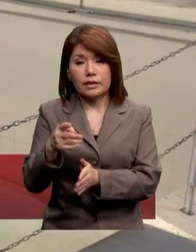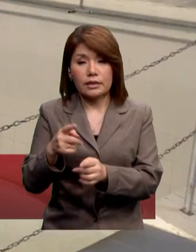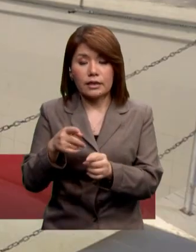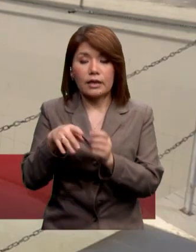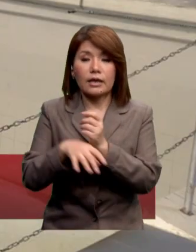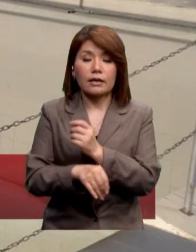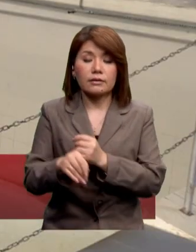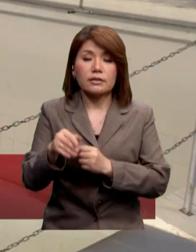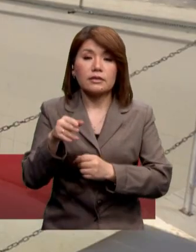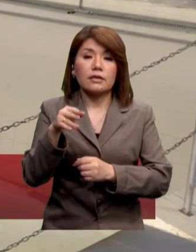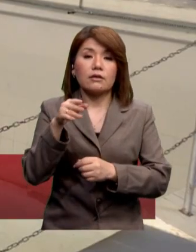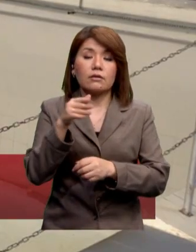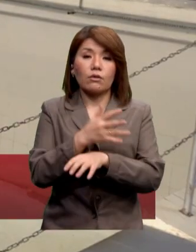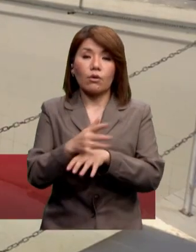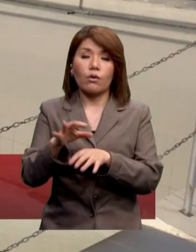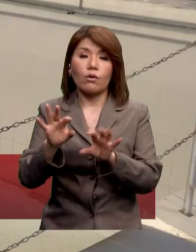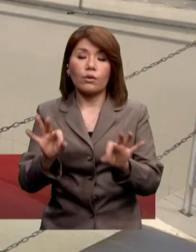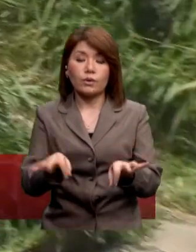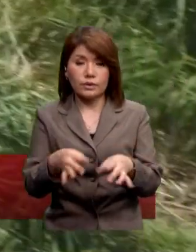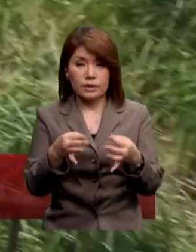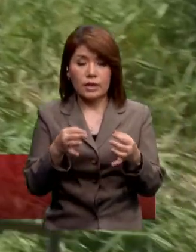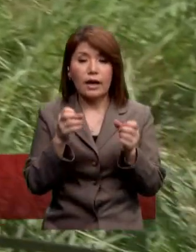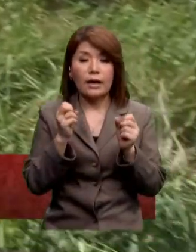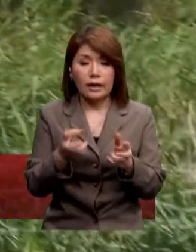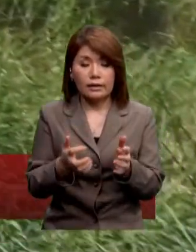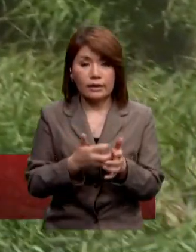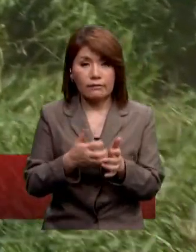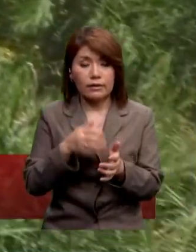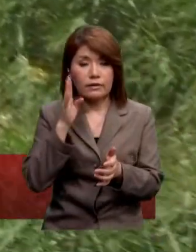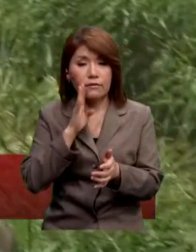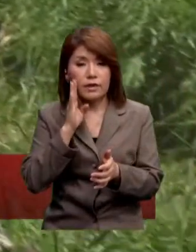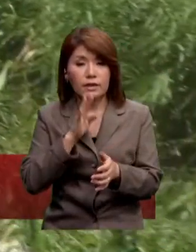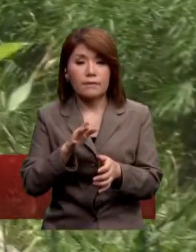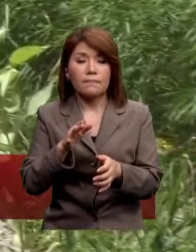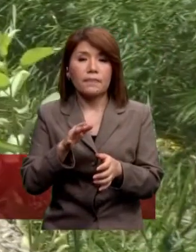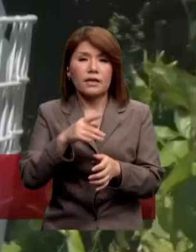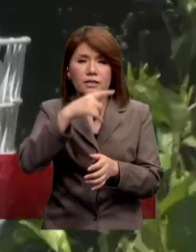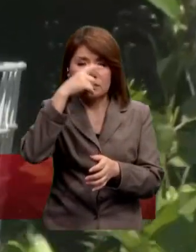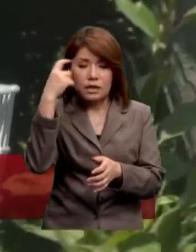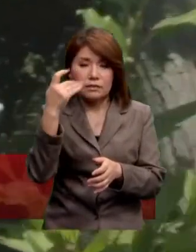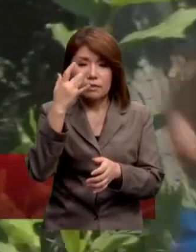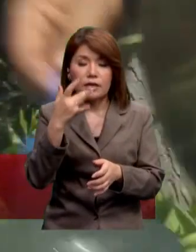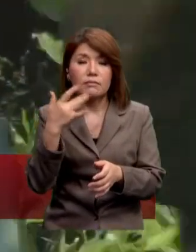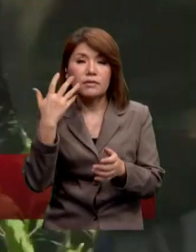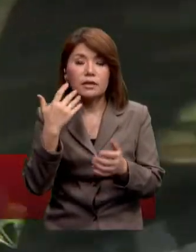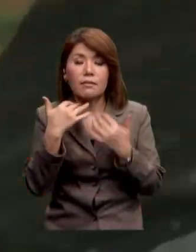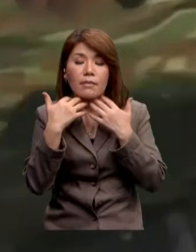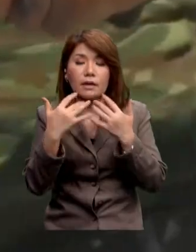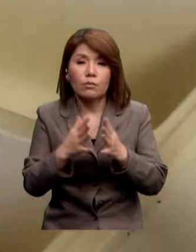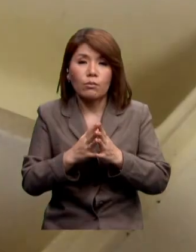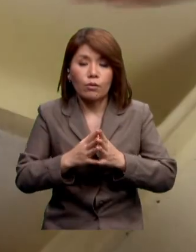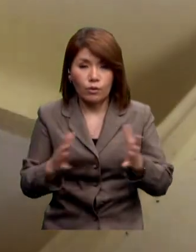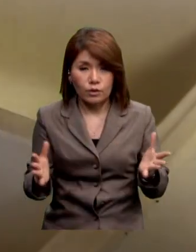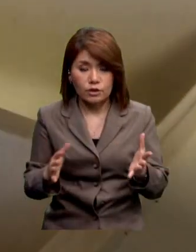конец которого приходит уже на осень. А вот как с нехваткой воды будут справляться жарким летом, когда потребность будет намного